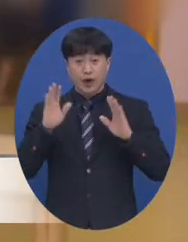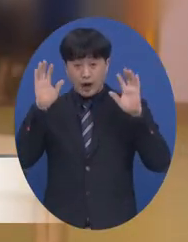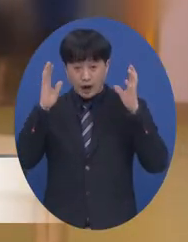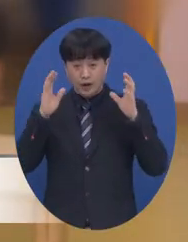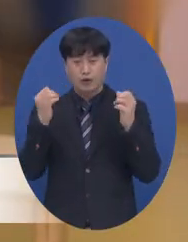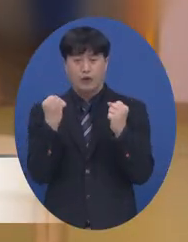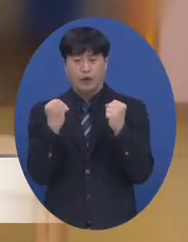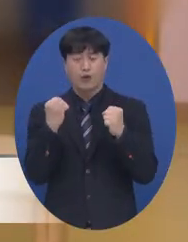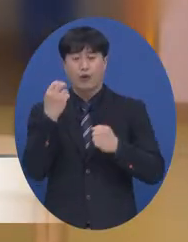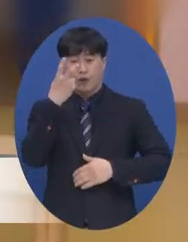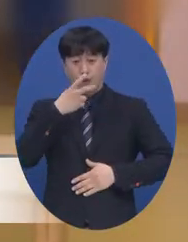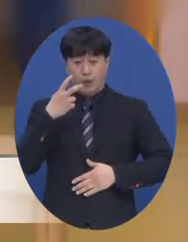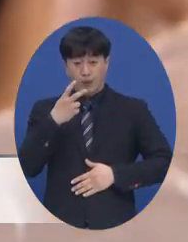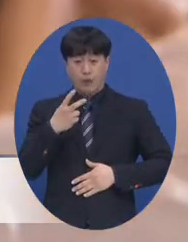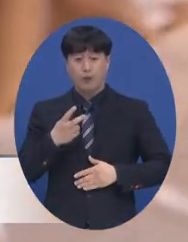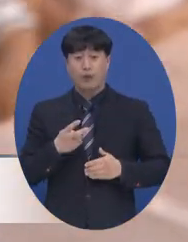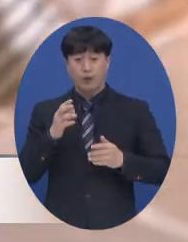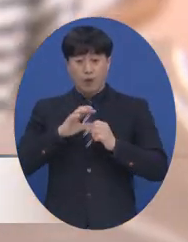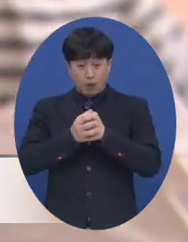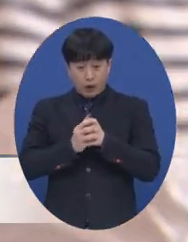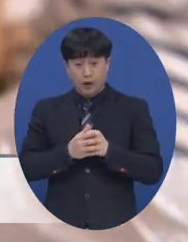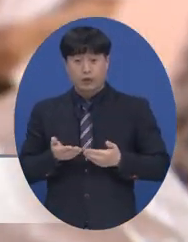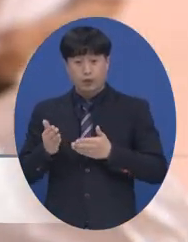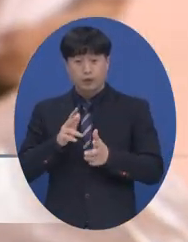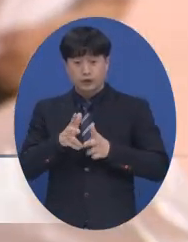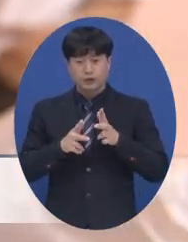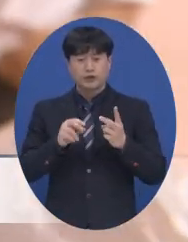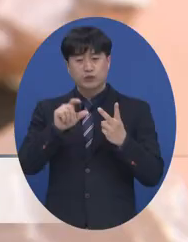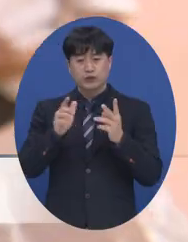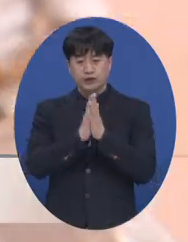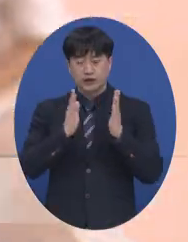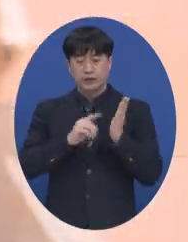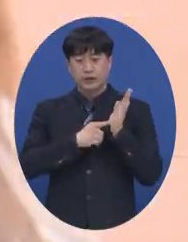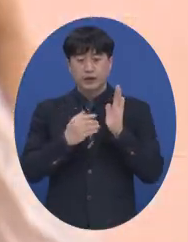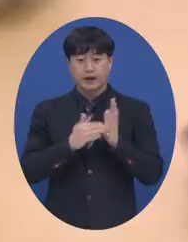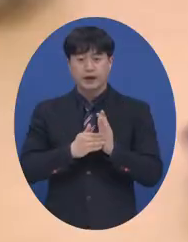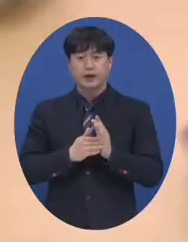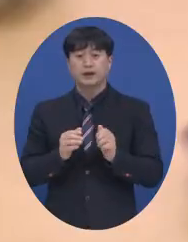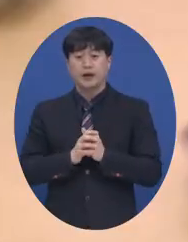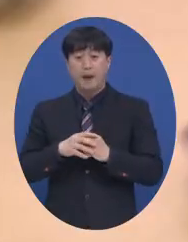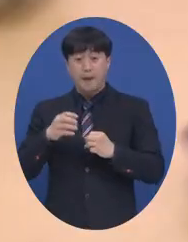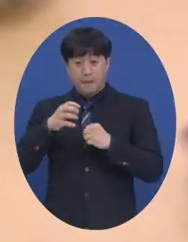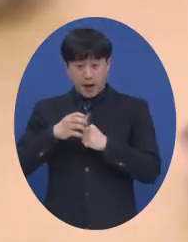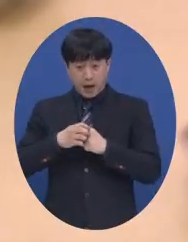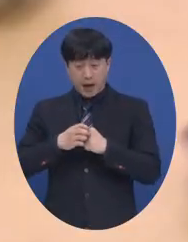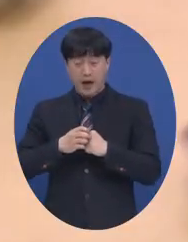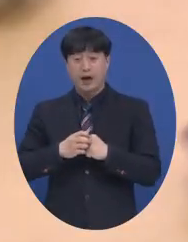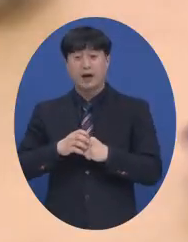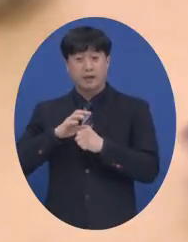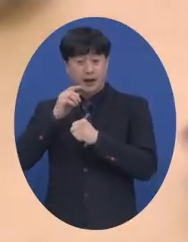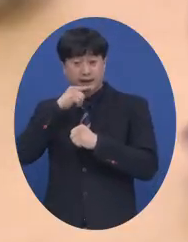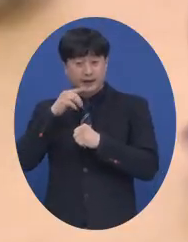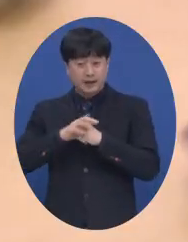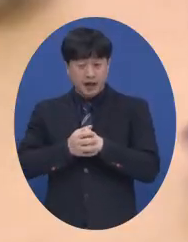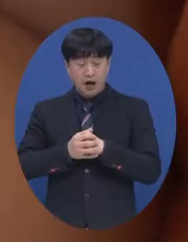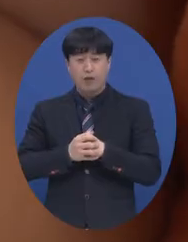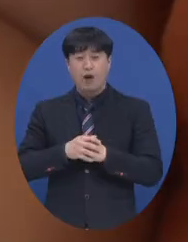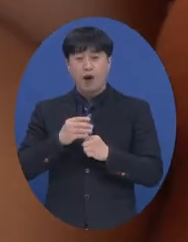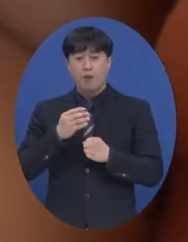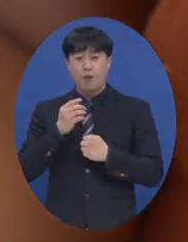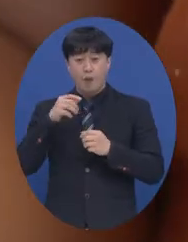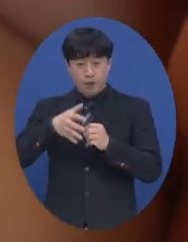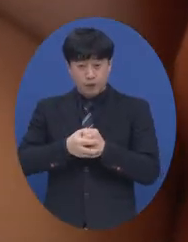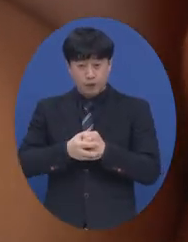경기도가 어린이 건강과 의 공급사업 을 2월 부터 시작한다고 밝혔습니다 베릴 싹 으로 사과 복숭아 수박 포도 감귤 등